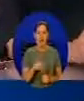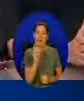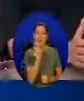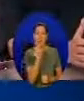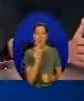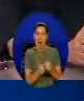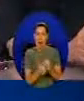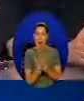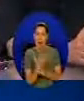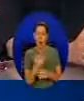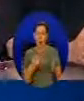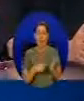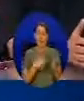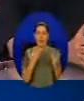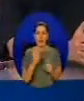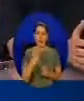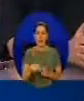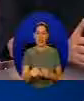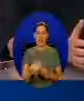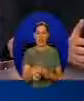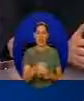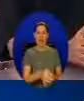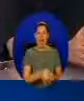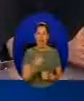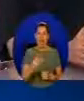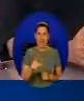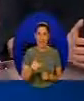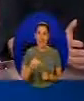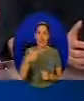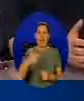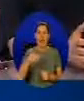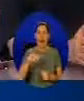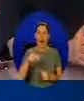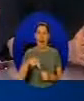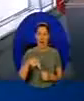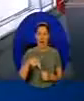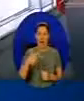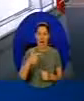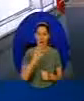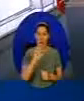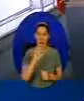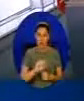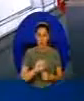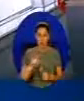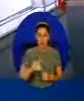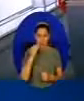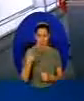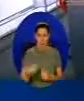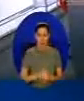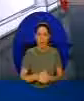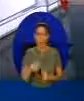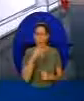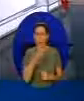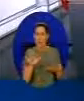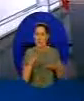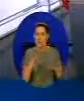שכשהוא הגיע לגלאפגוס, הוא ראה שם את הפינצ'ס, את הציפורים האלה, הפרושים בעברית, שהם בעצם אותו מין, אבל בכל